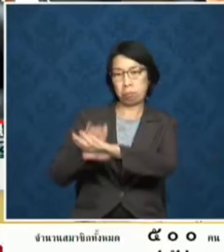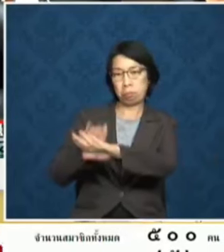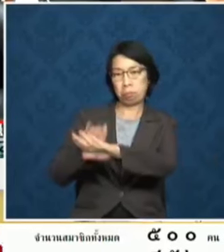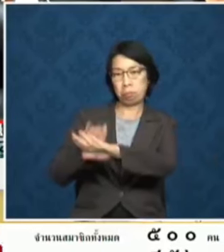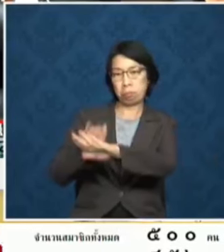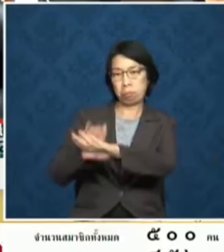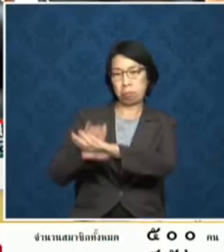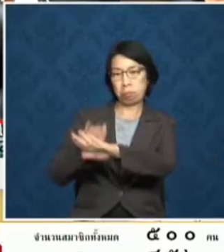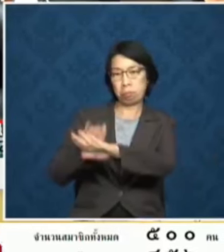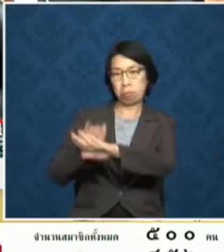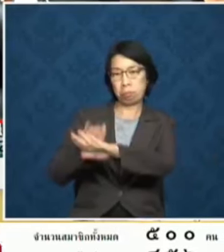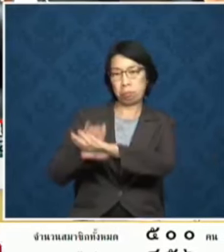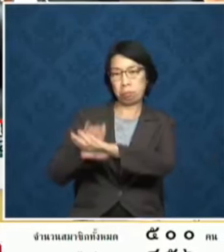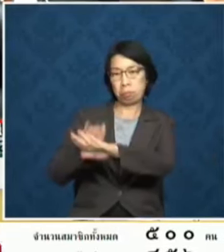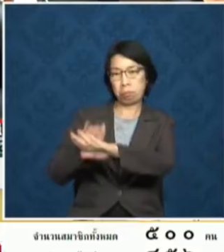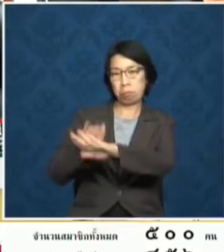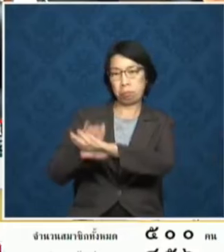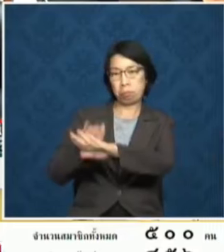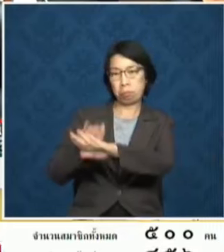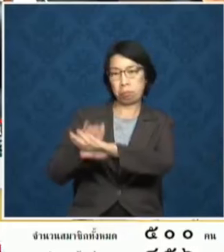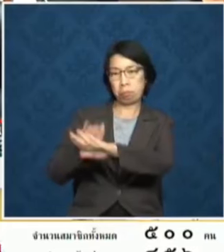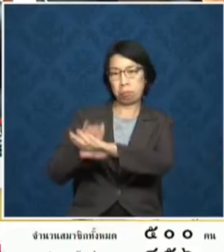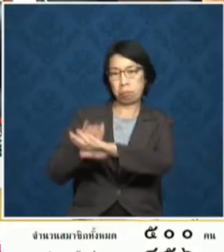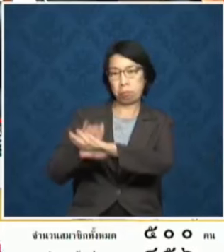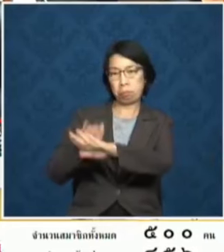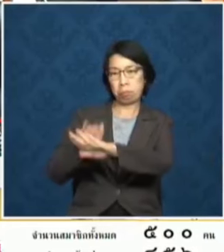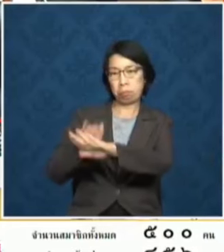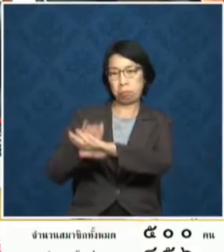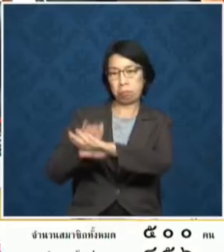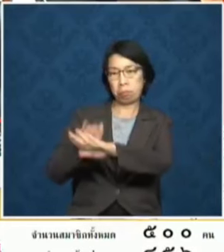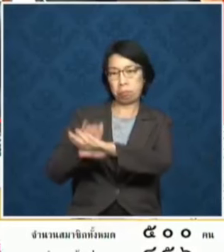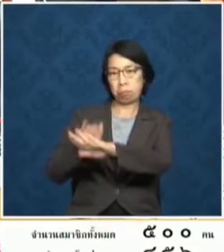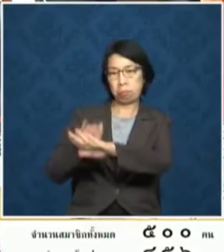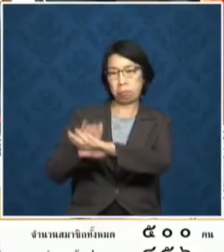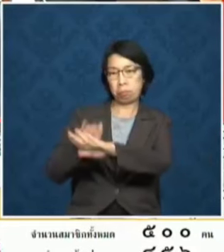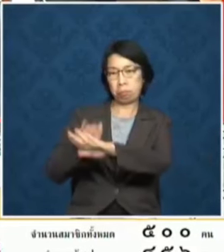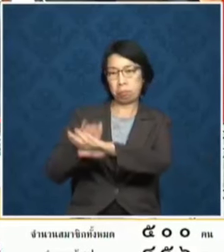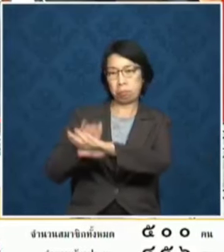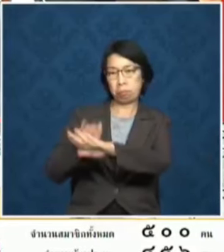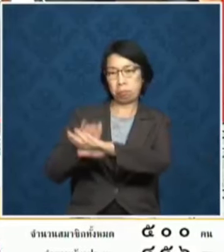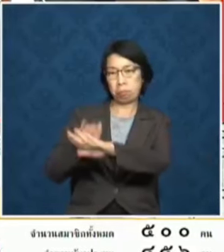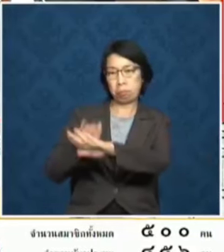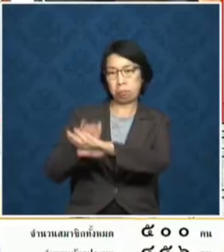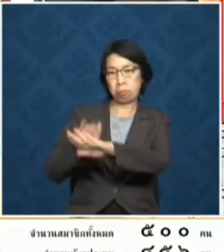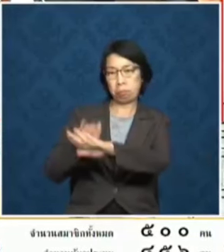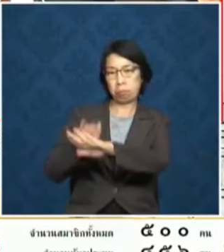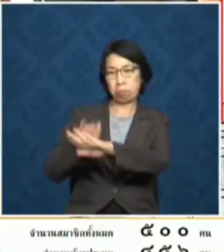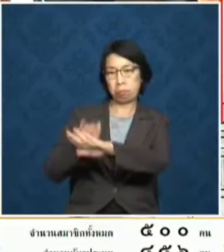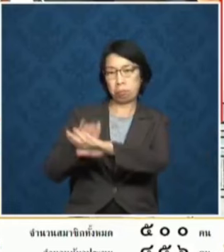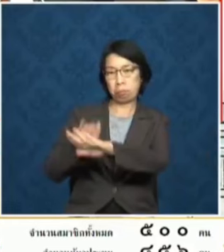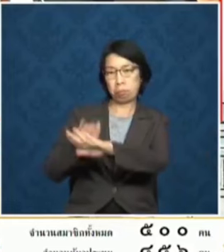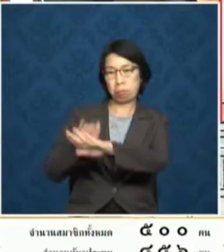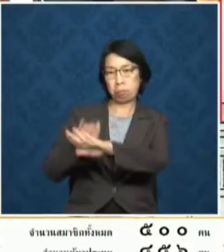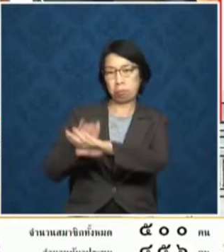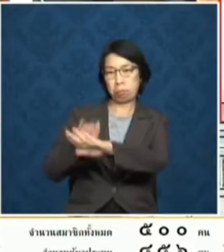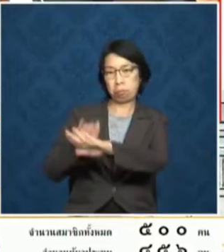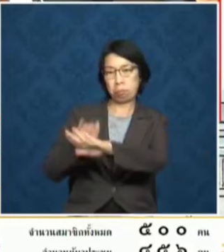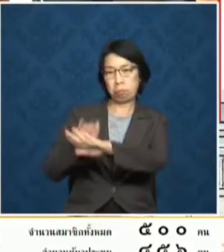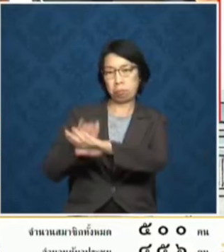ปัจจุบันคณะกรรมการการทหารที่ผมเป็นประธานเราไม่ยอมแบบนั้นครับเรามีมติที่จะทำหนังสือทวงถ